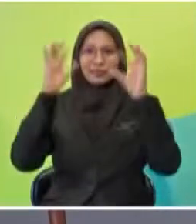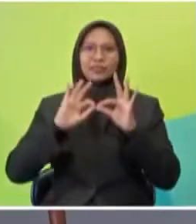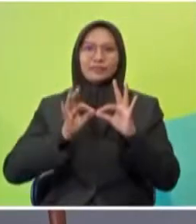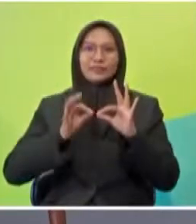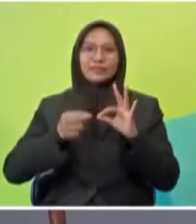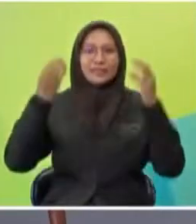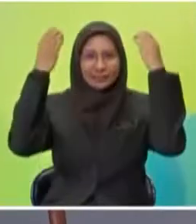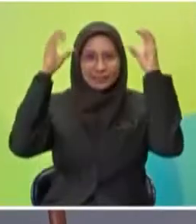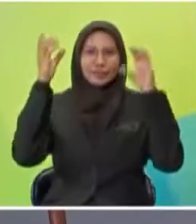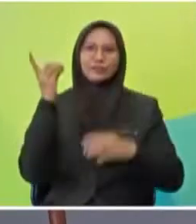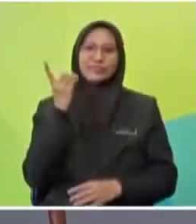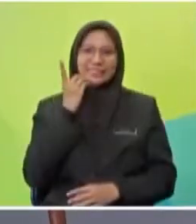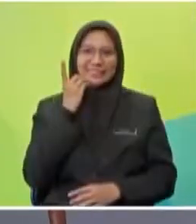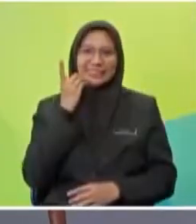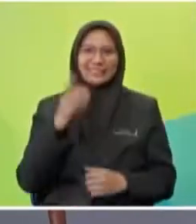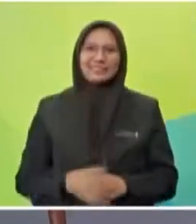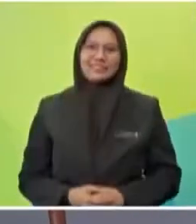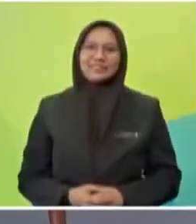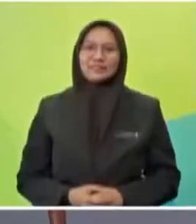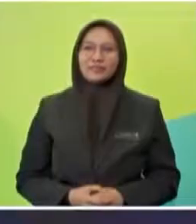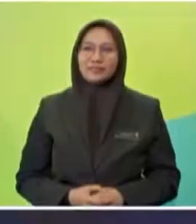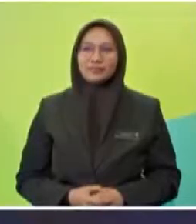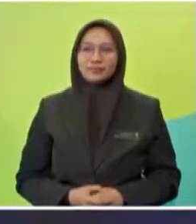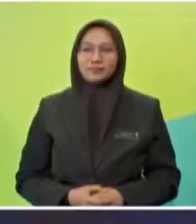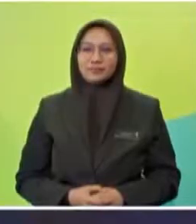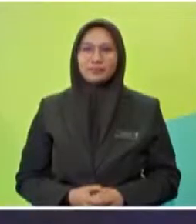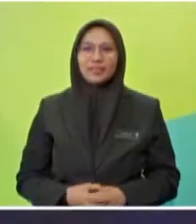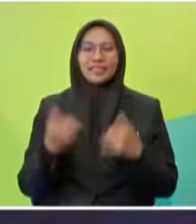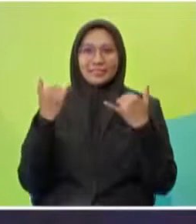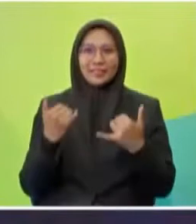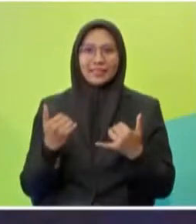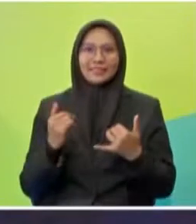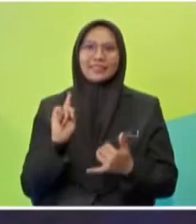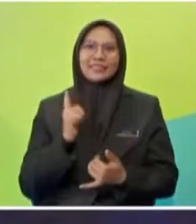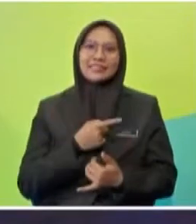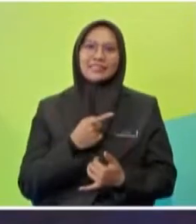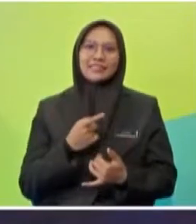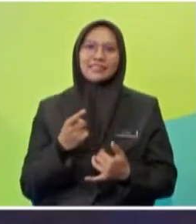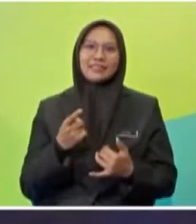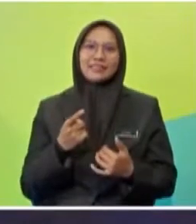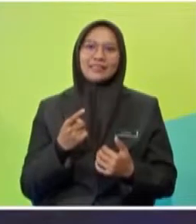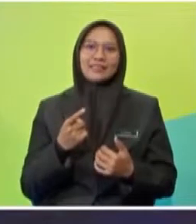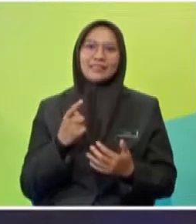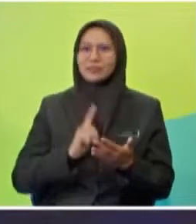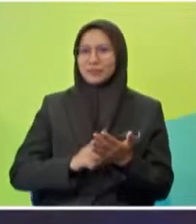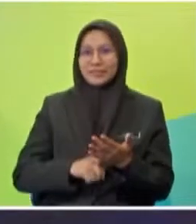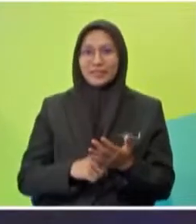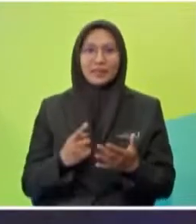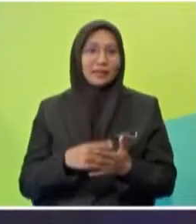cek gunul Adina Rashid Michiko untuk segmen ini kita enak bincangkan tentang populated by cuma kasih Dumai